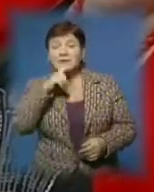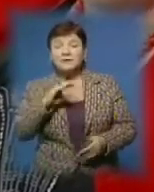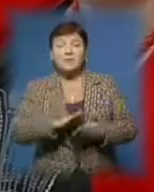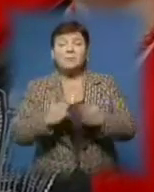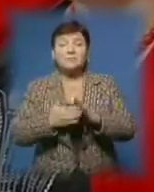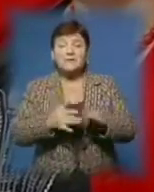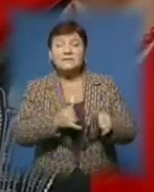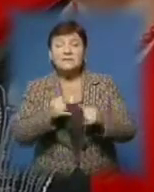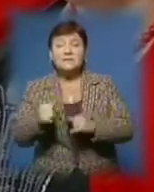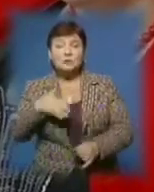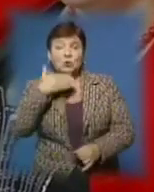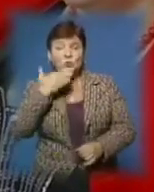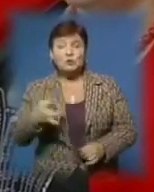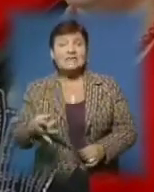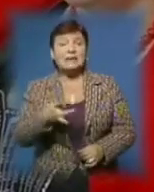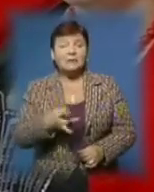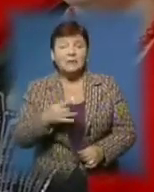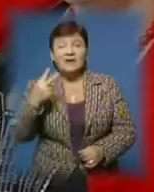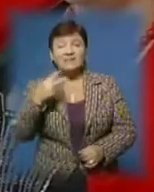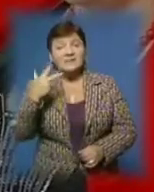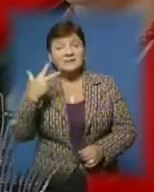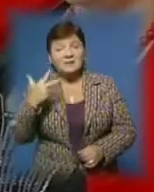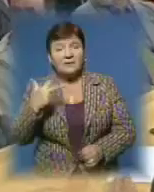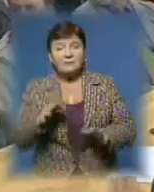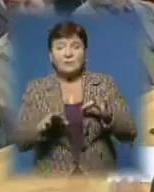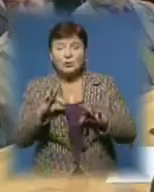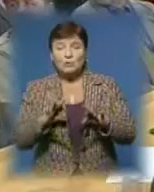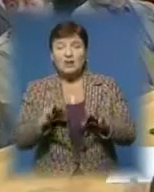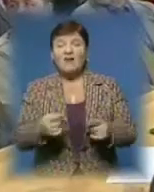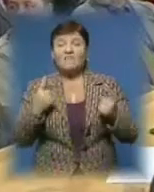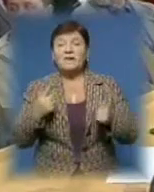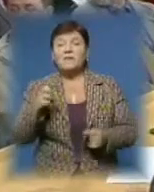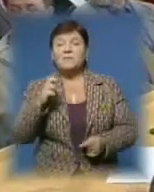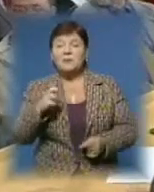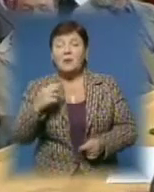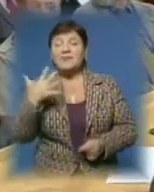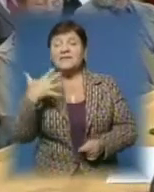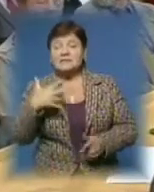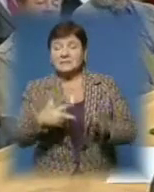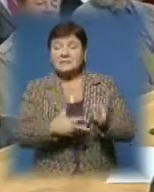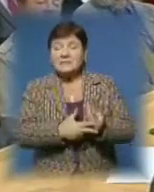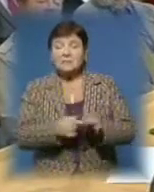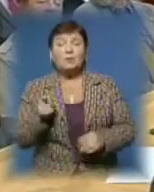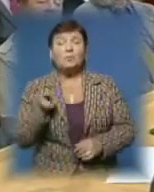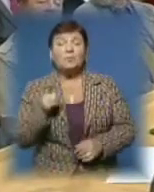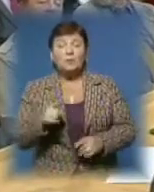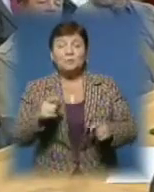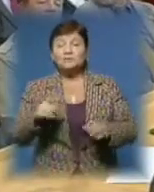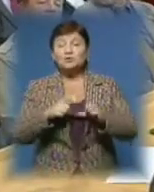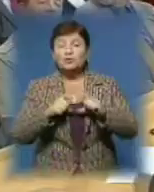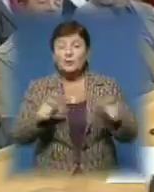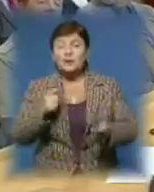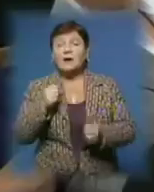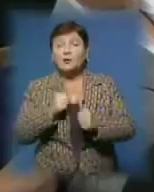найменше забезпечений Ужгородський район – 23%, найбільше – Великоберезнянський – 58%. Тому заклади освіти повинні